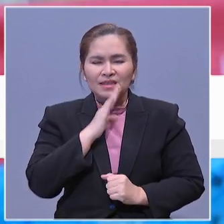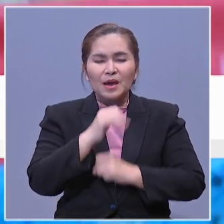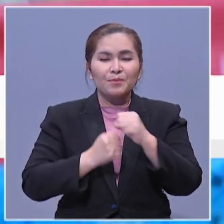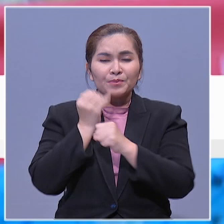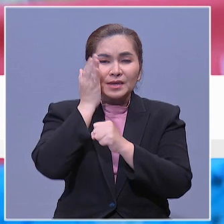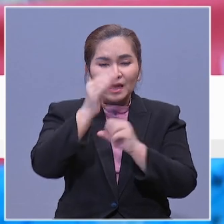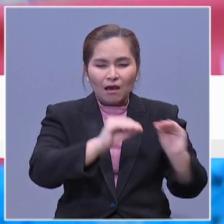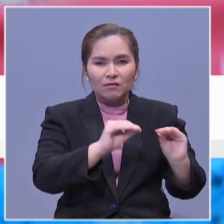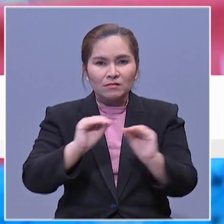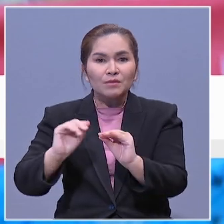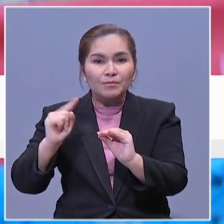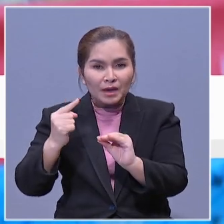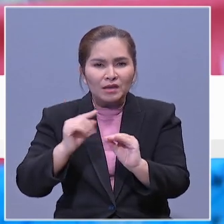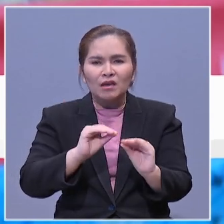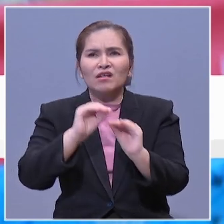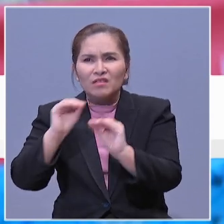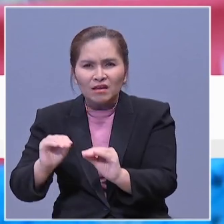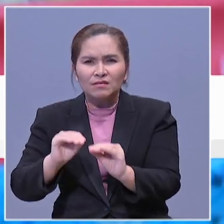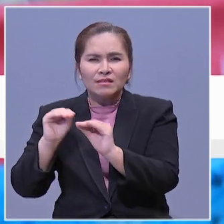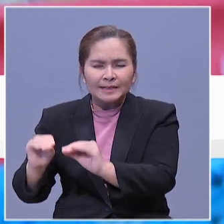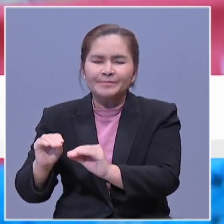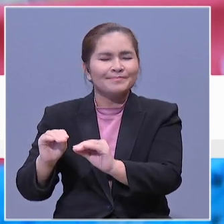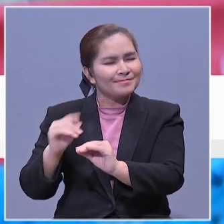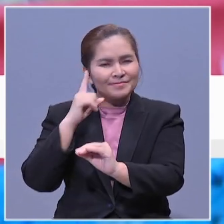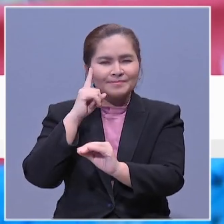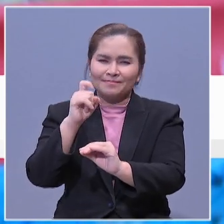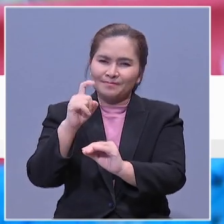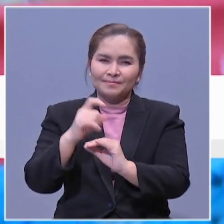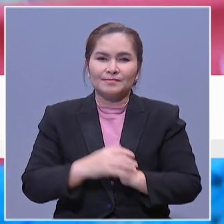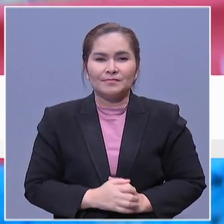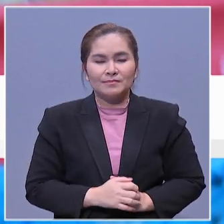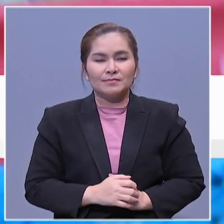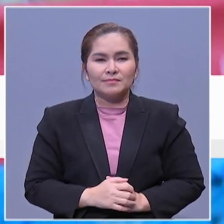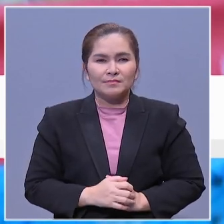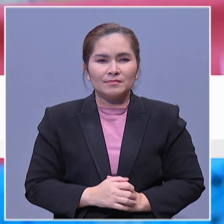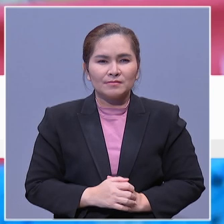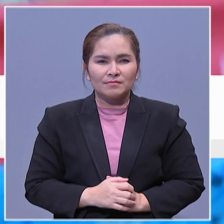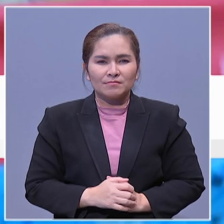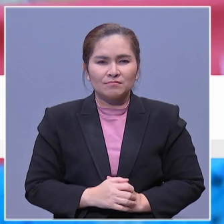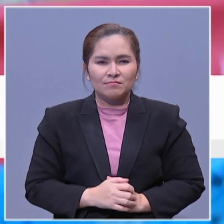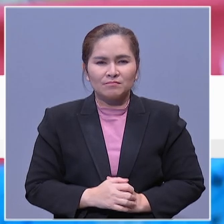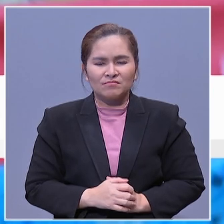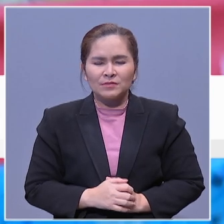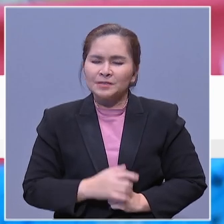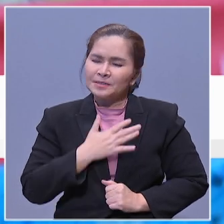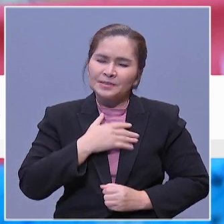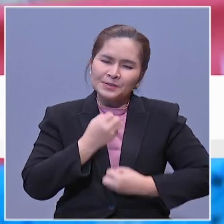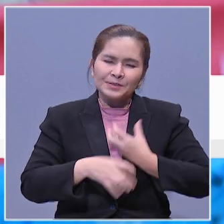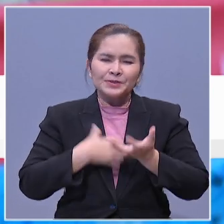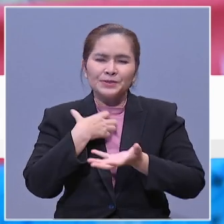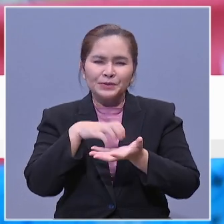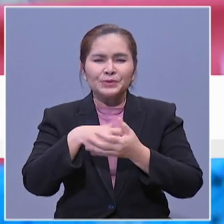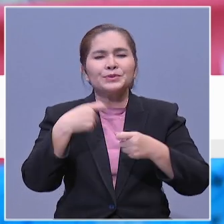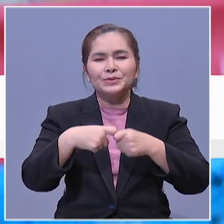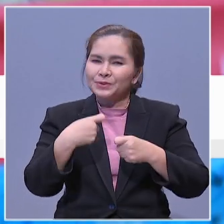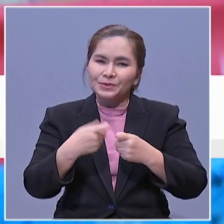าอีกหน่อยเดี๋ยวก็เลื่อนอีกเลื่อนไปเรื่อยๆอ่ะโอ้โหผมก็ไม่รู้จะพูดไงแ